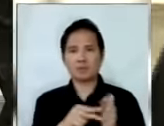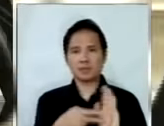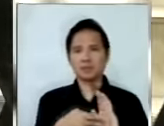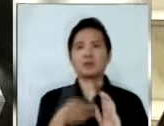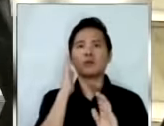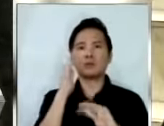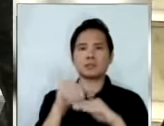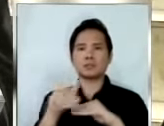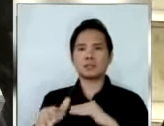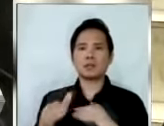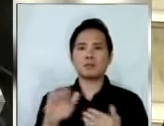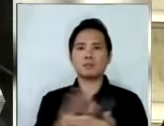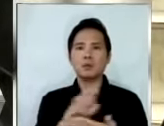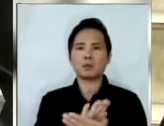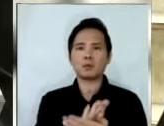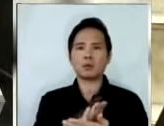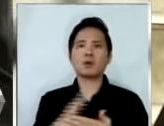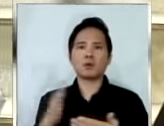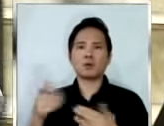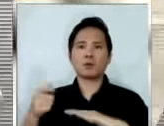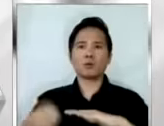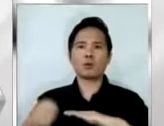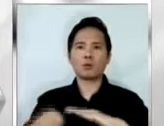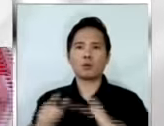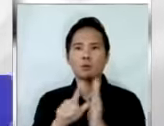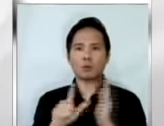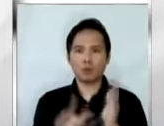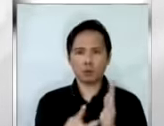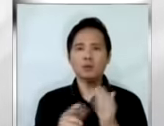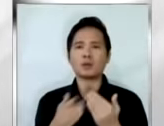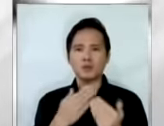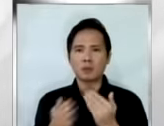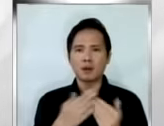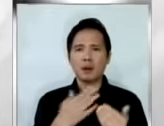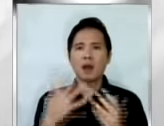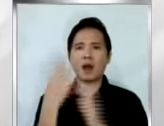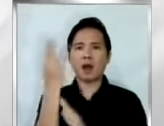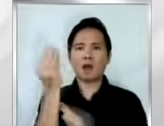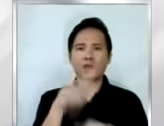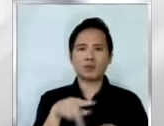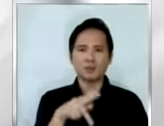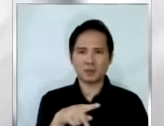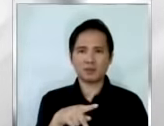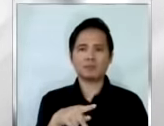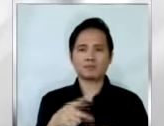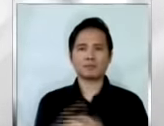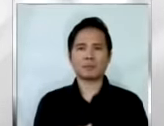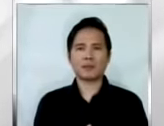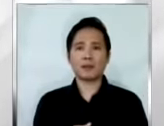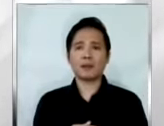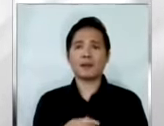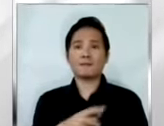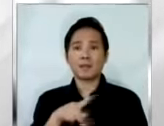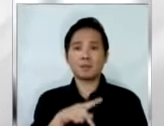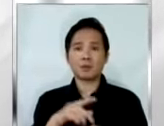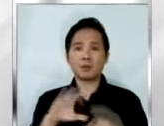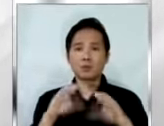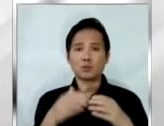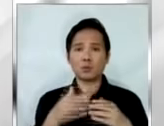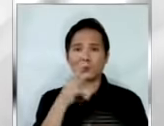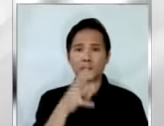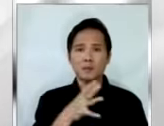inireklamo kahit pa nasa labas ito ng Pilipinas. Ang Philippine Commission on Women naman, mariing kinundena ang mga banta ng rape